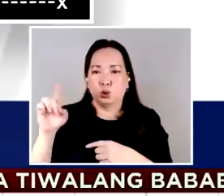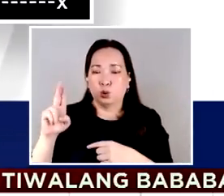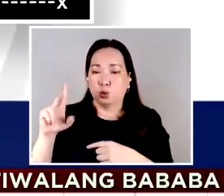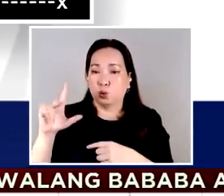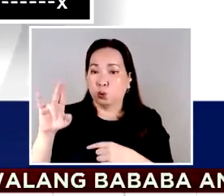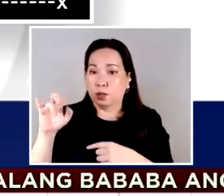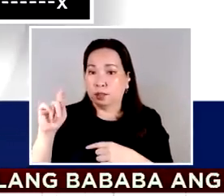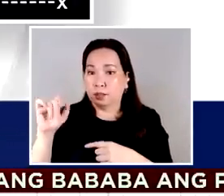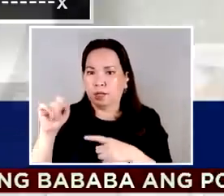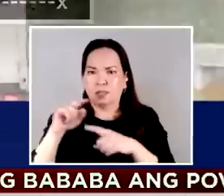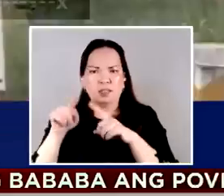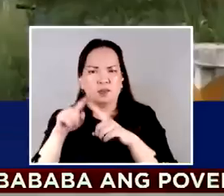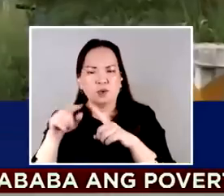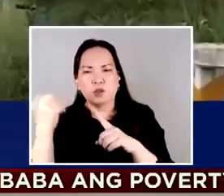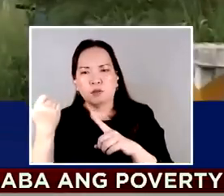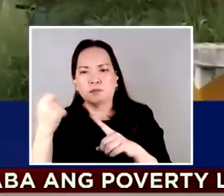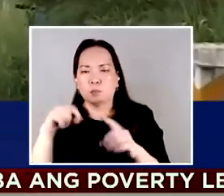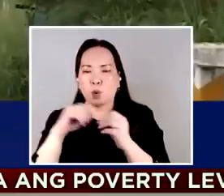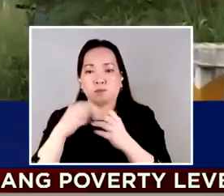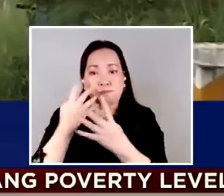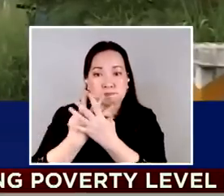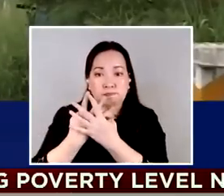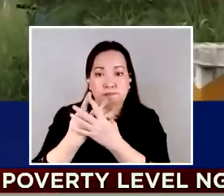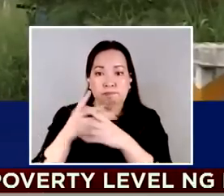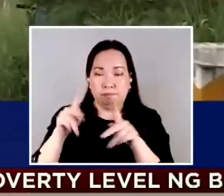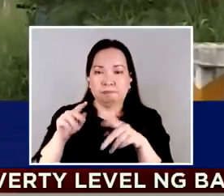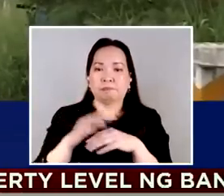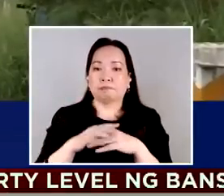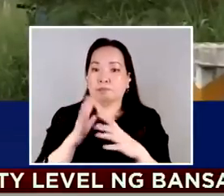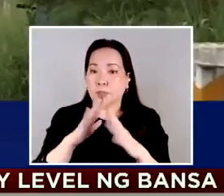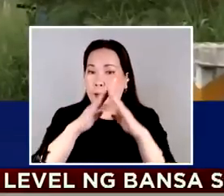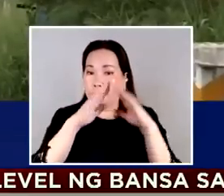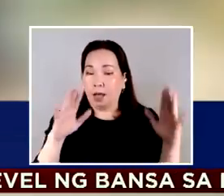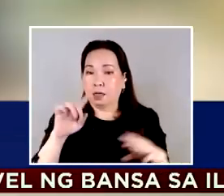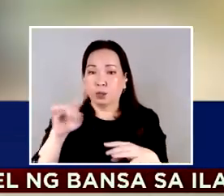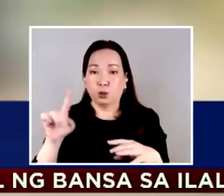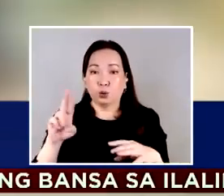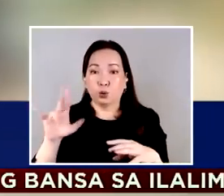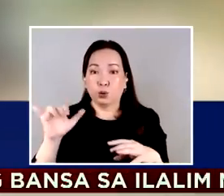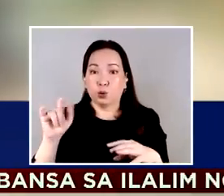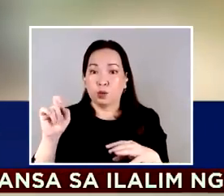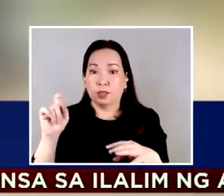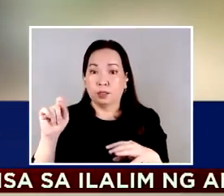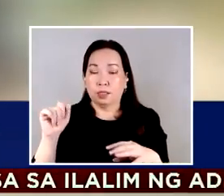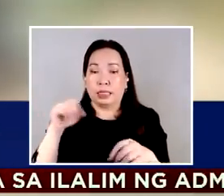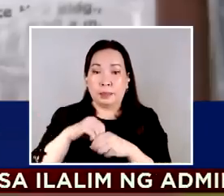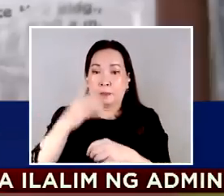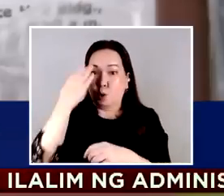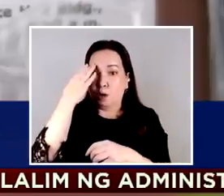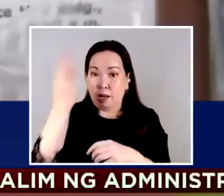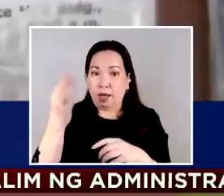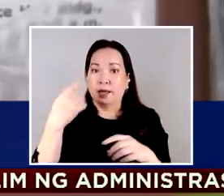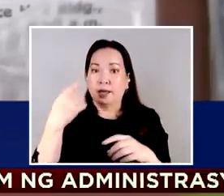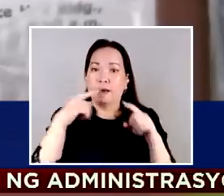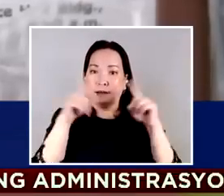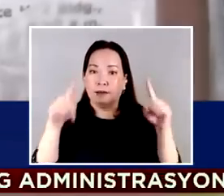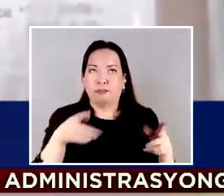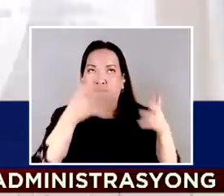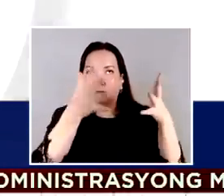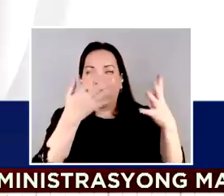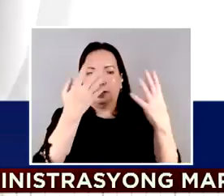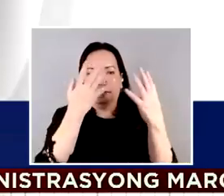persons deprived of liberty. Sa sinasabing bahay ni Zulueta sa Pandi, Bulacan, may sabina na makikitang iniwan sa